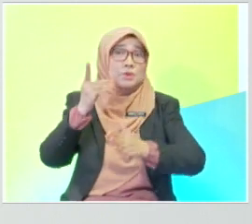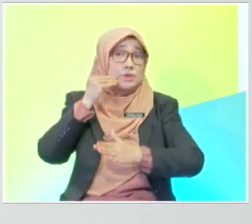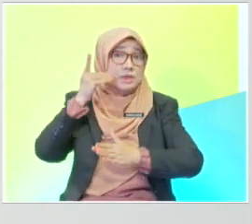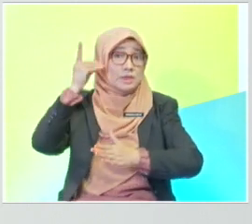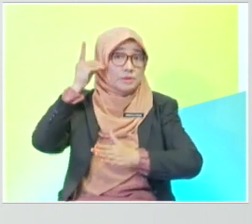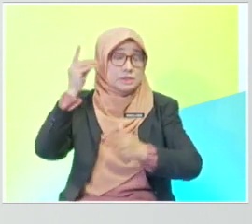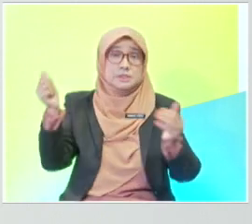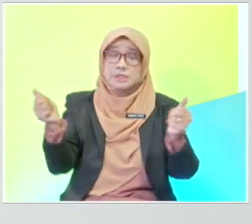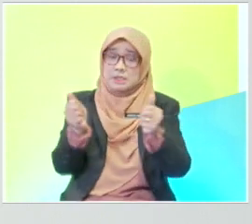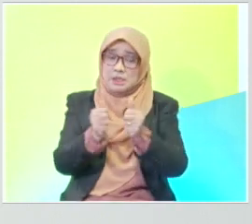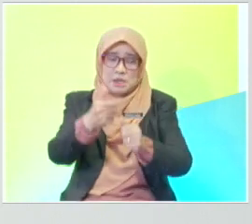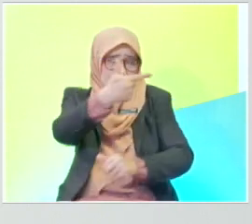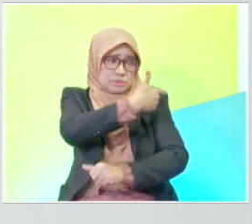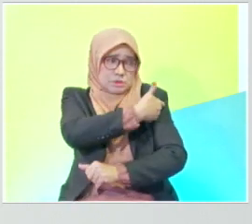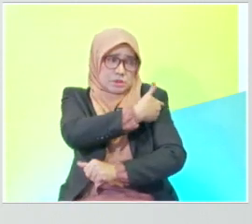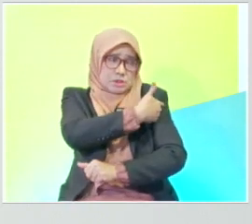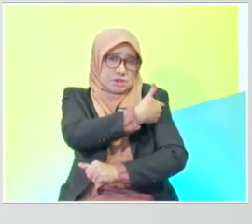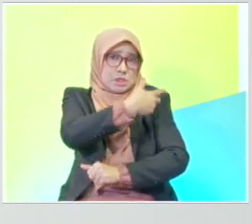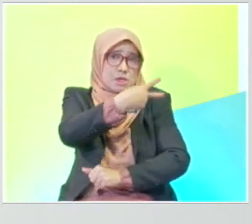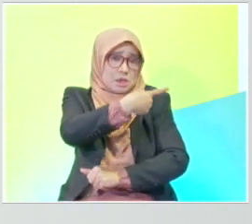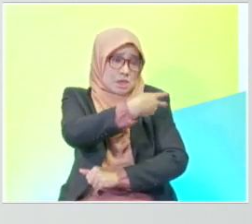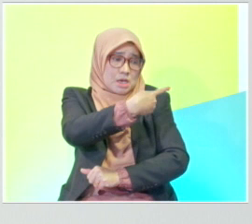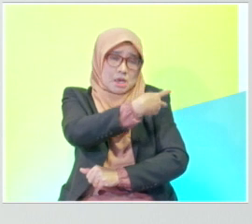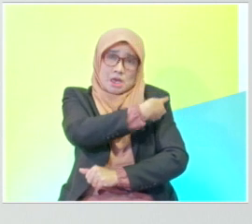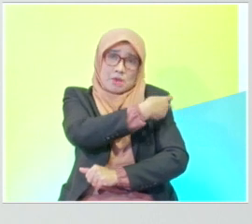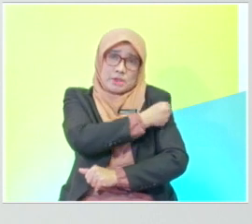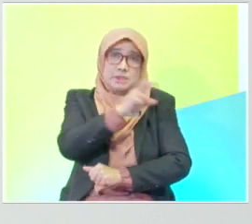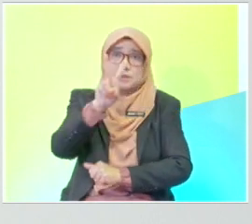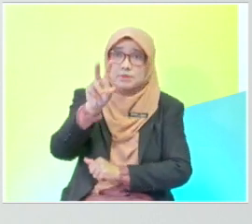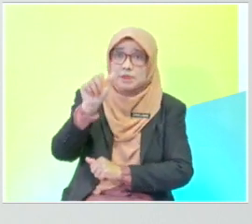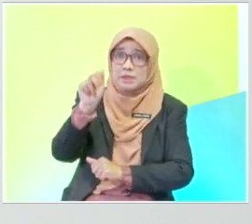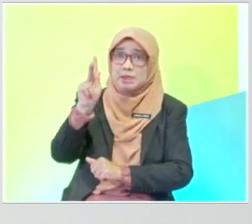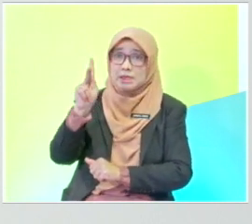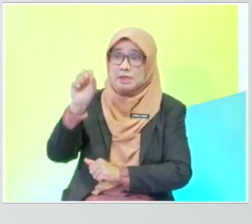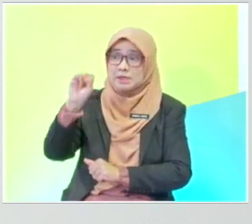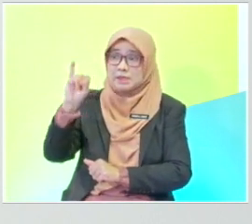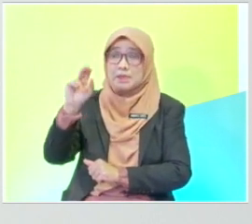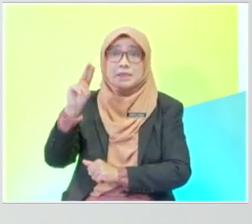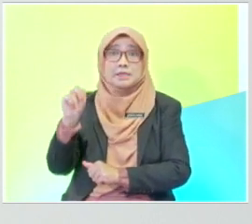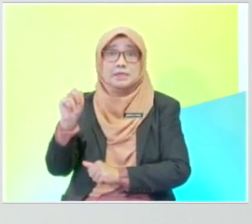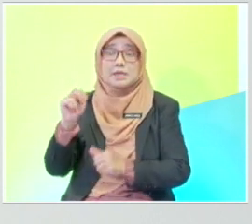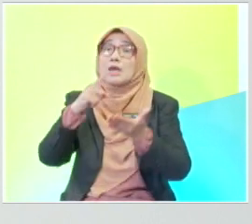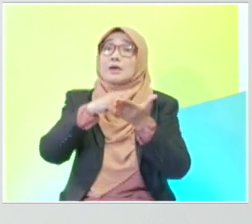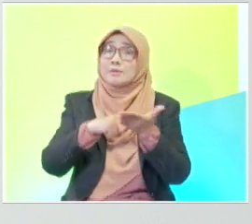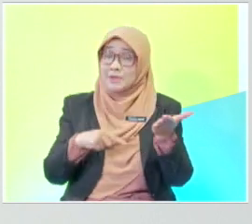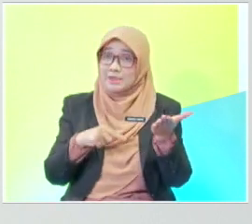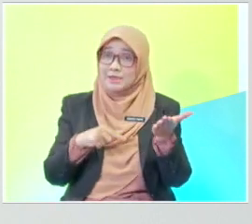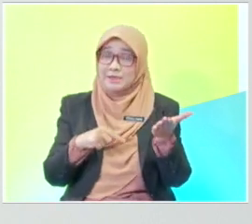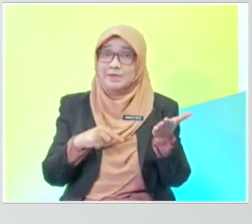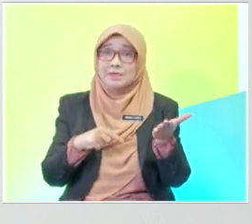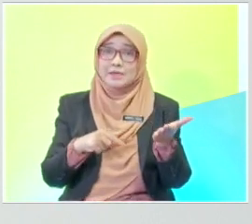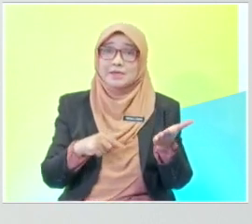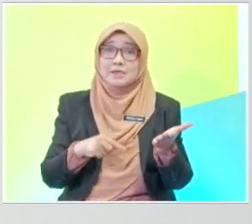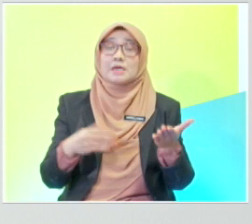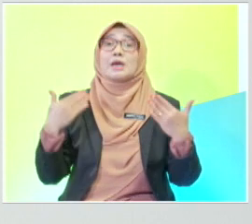memasukkan vaksin. Maknanya kena melalui suntikan vaksin. Okey, baik. Apa tu vaksin? Okay, vaksin